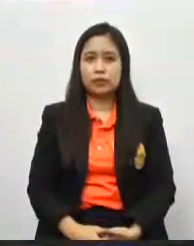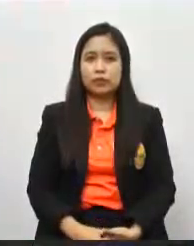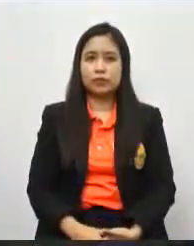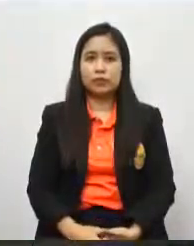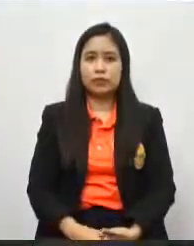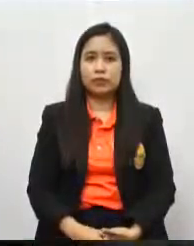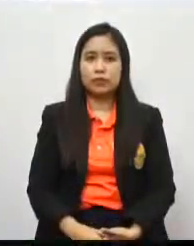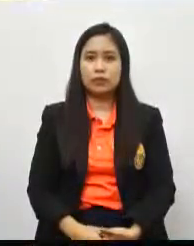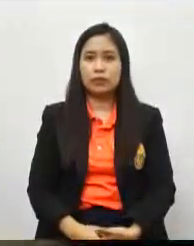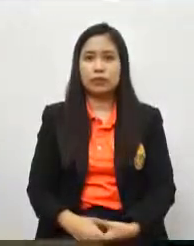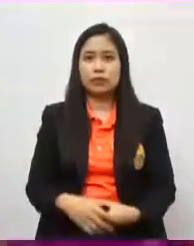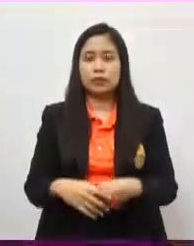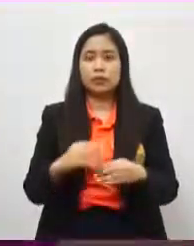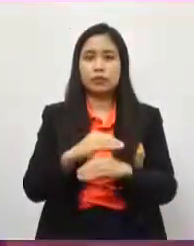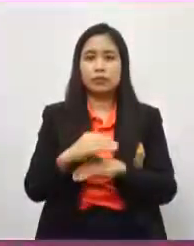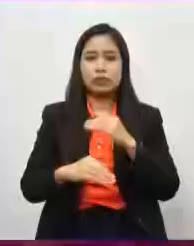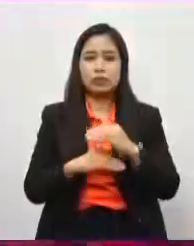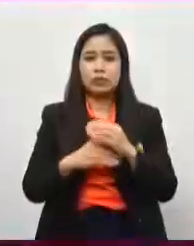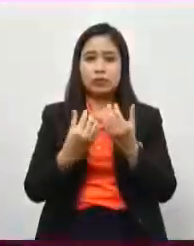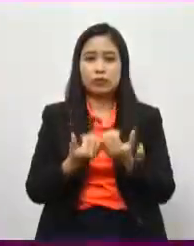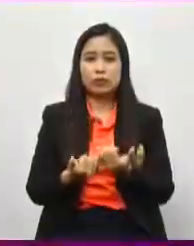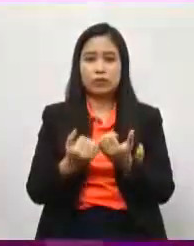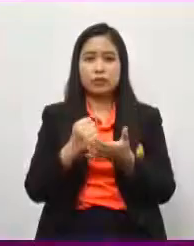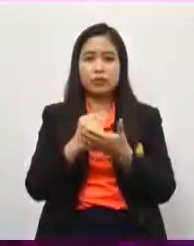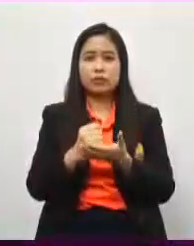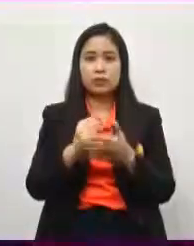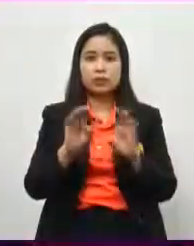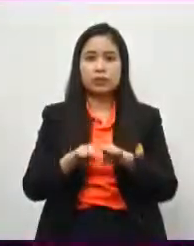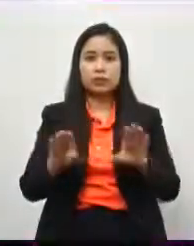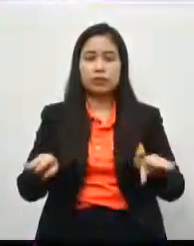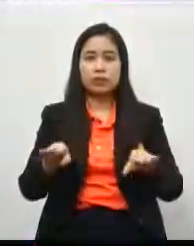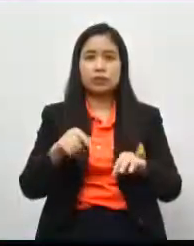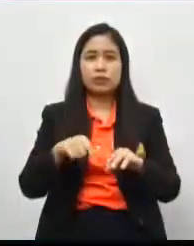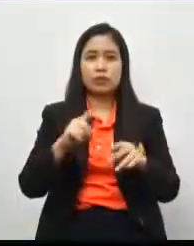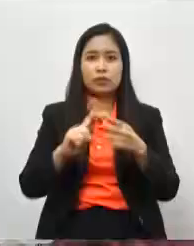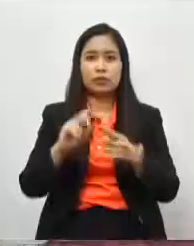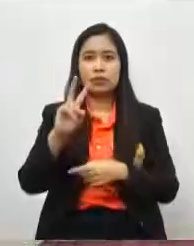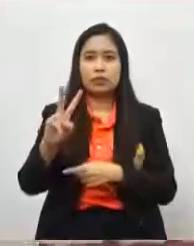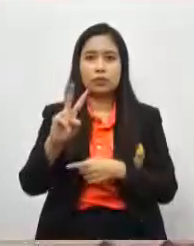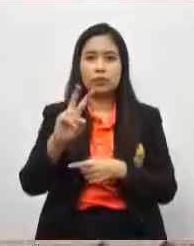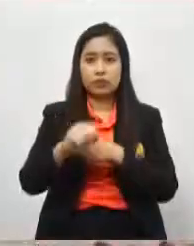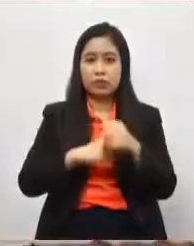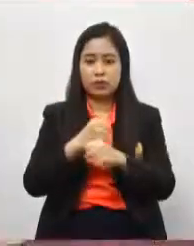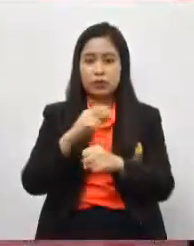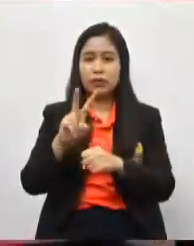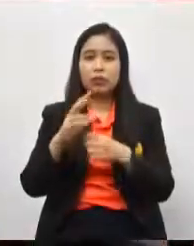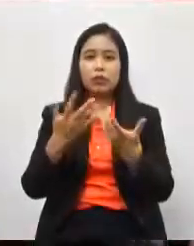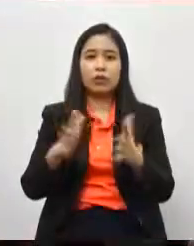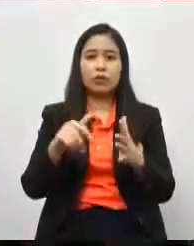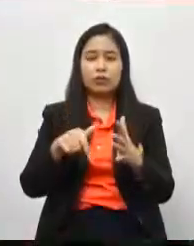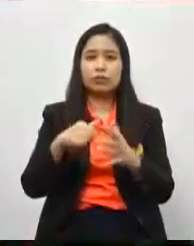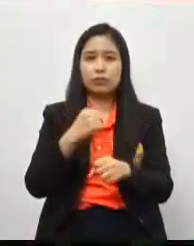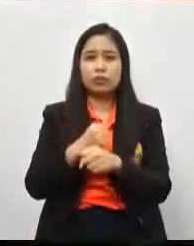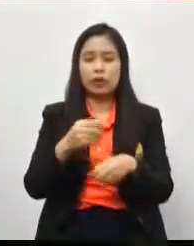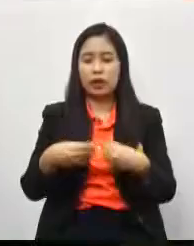จัดโครงการแล่นนำผอ.เขตเพื่อน้องมีบ้านอยู่เป็นปีที่2และระดมทุนสร้างบ้านให้กับนัก